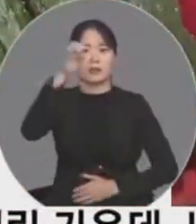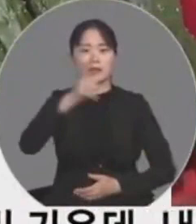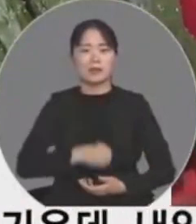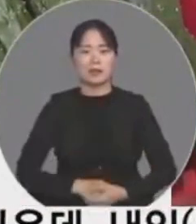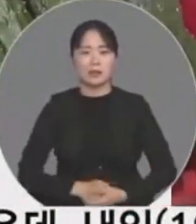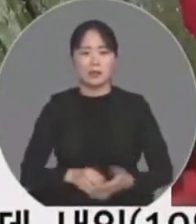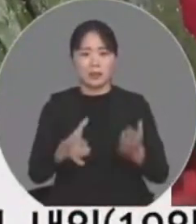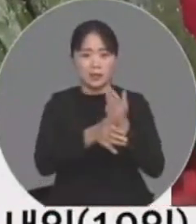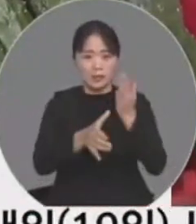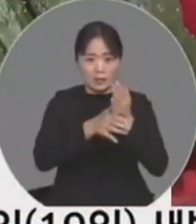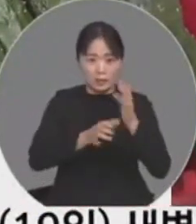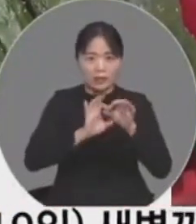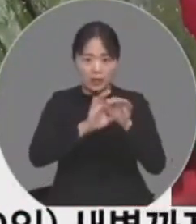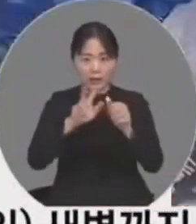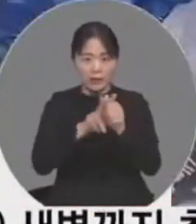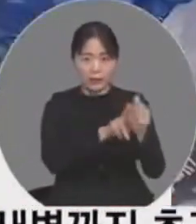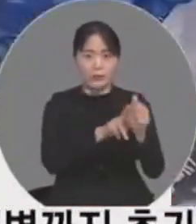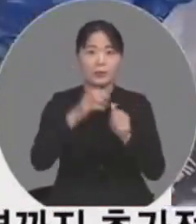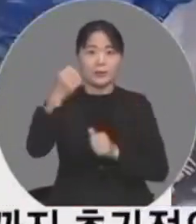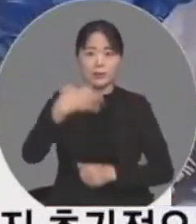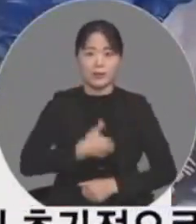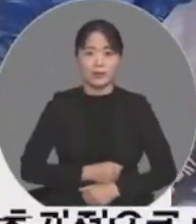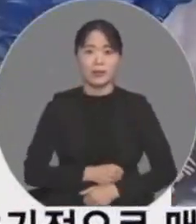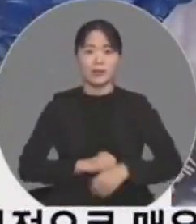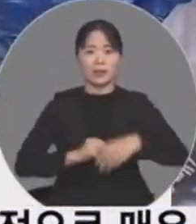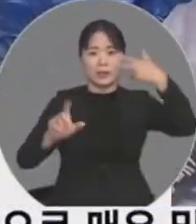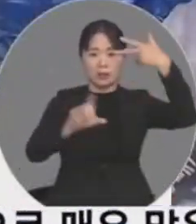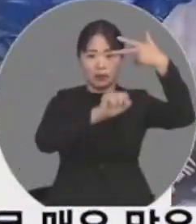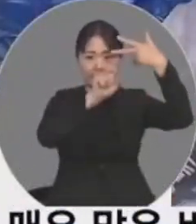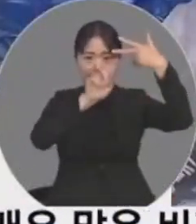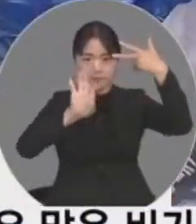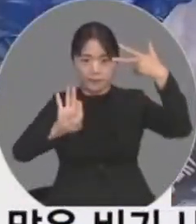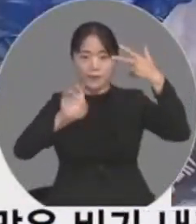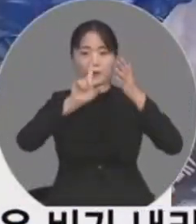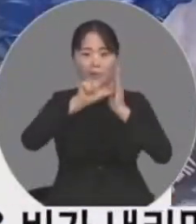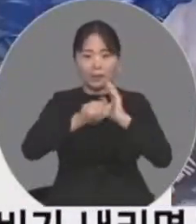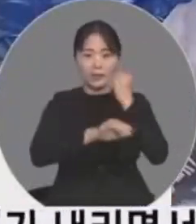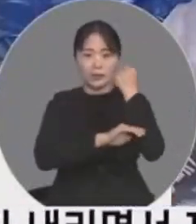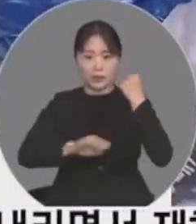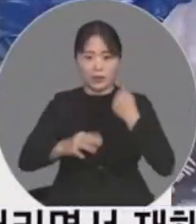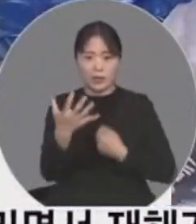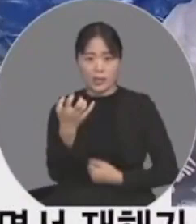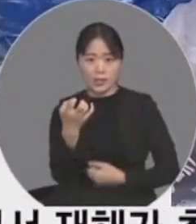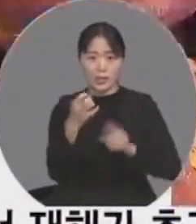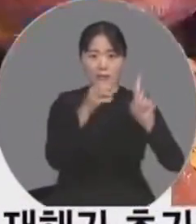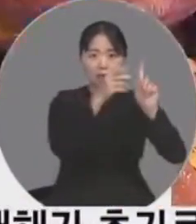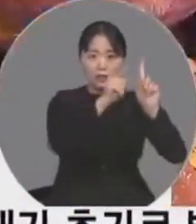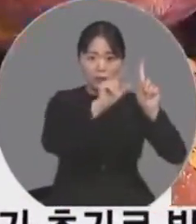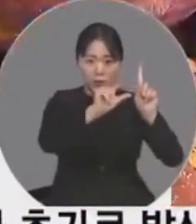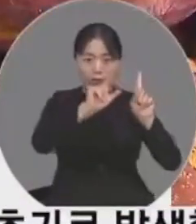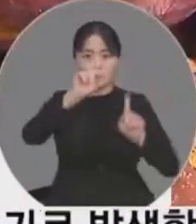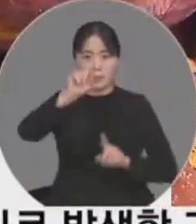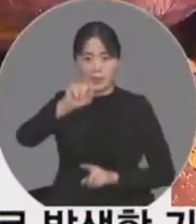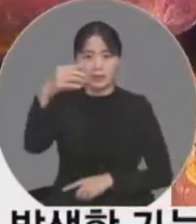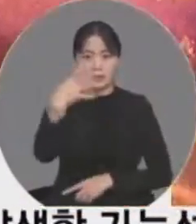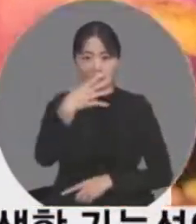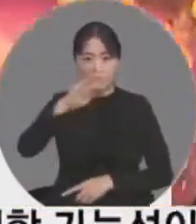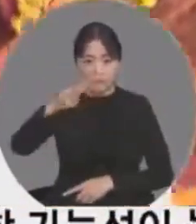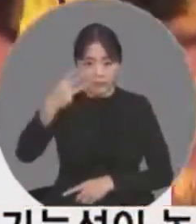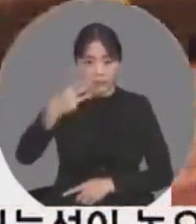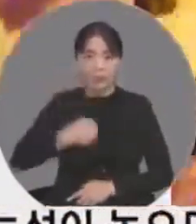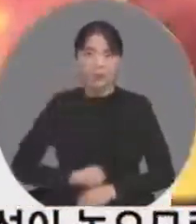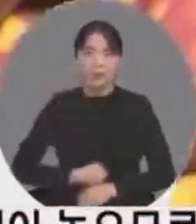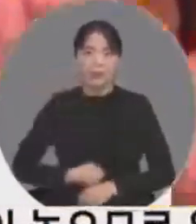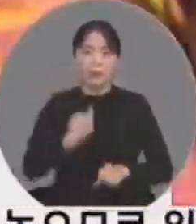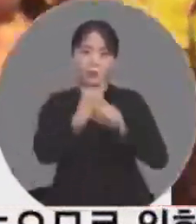한국농수산물유통공사 농산물유통정보에 따르면 지난 14일 기준 신정시장의 생강 1kg 가격은